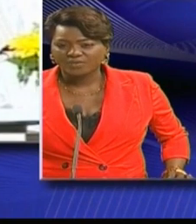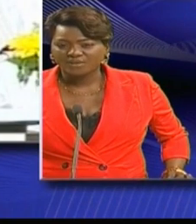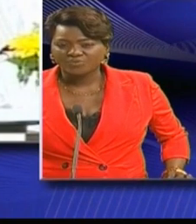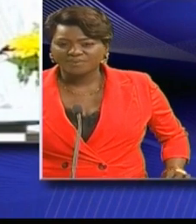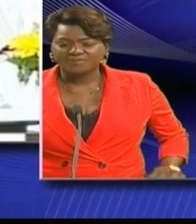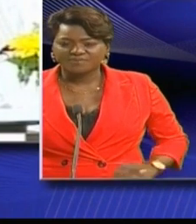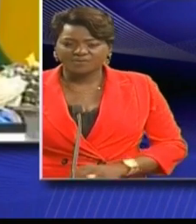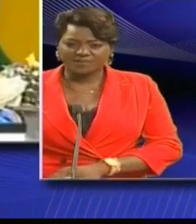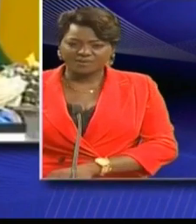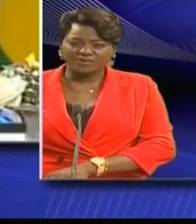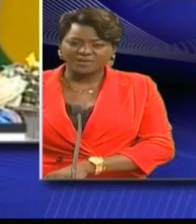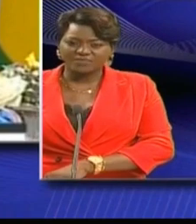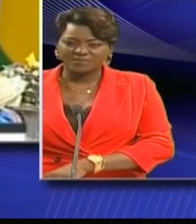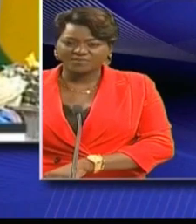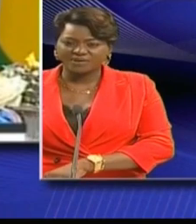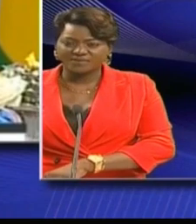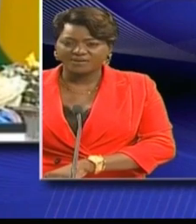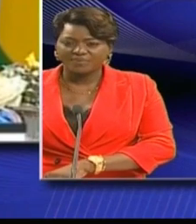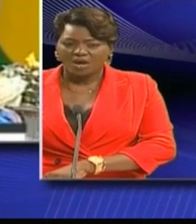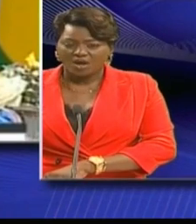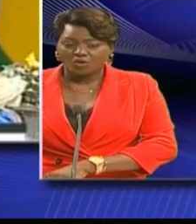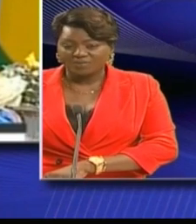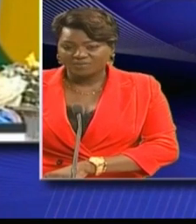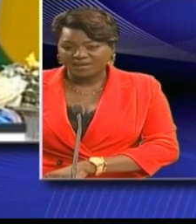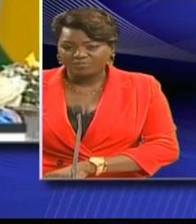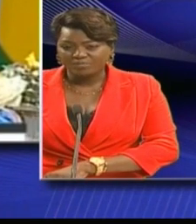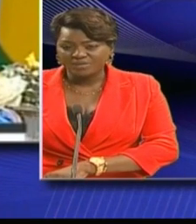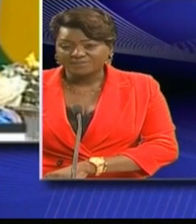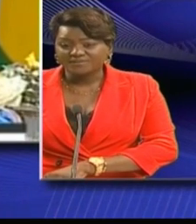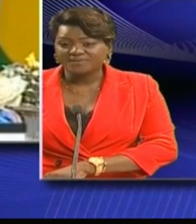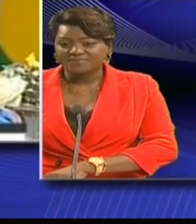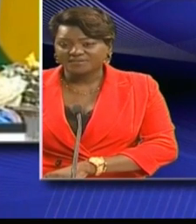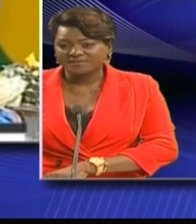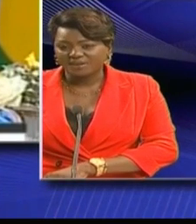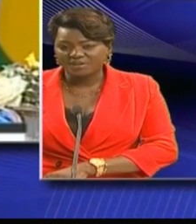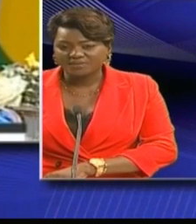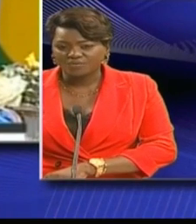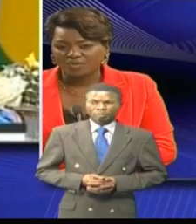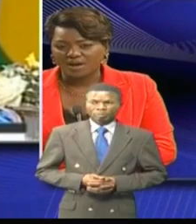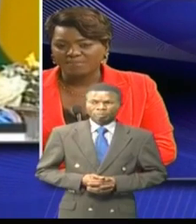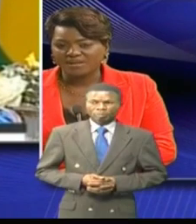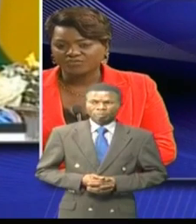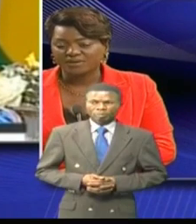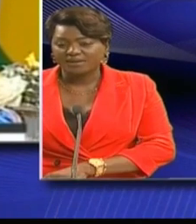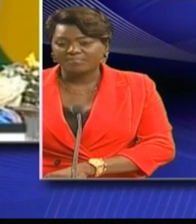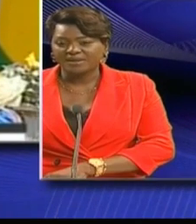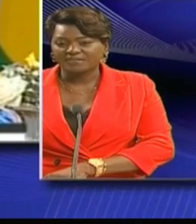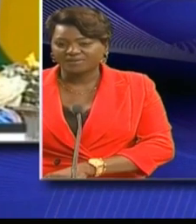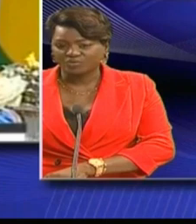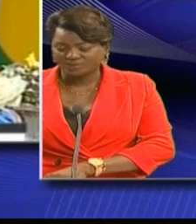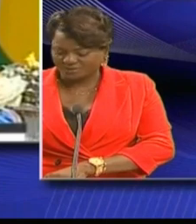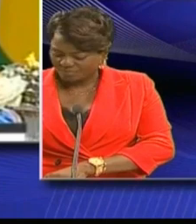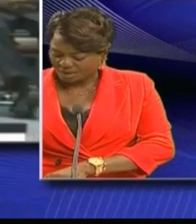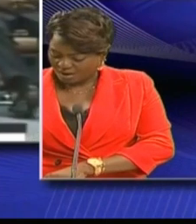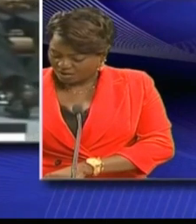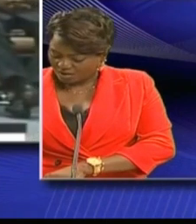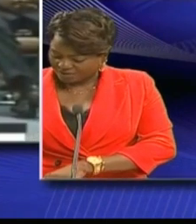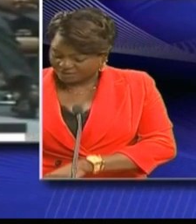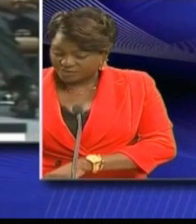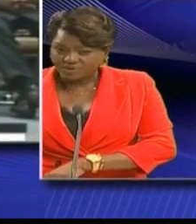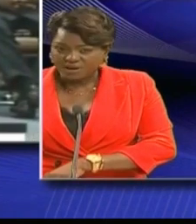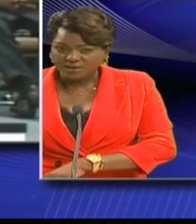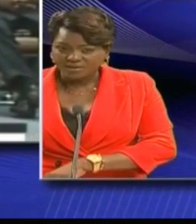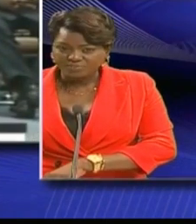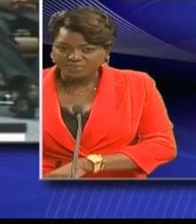réunion de la deuxième session extraordinaire de la CEAC. Le président de la République a dit sa détermination à maintenir la paix et la sécurité en